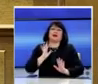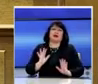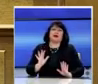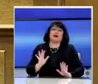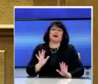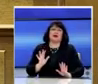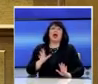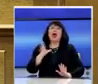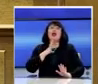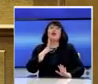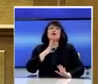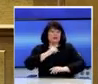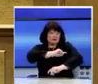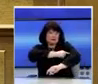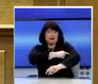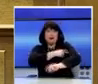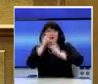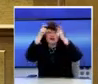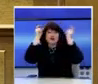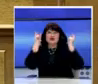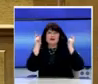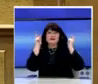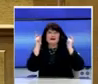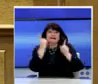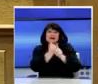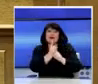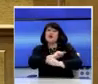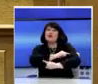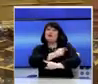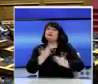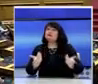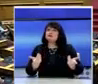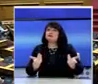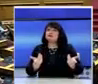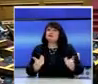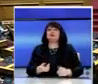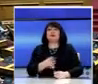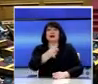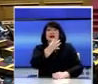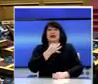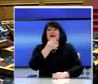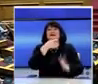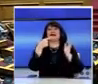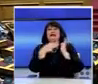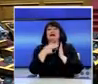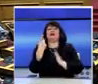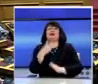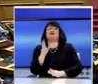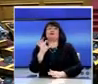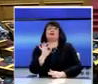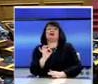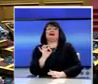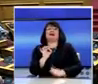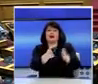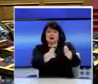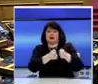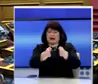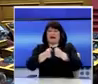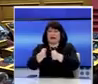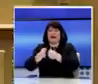άνθρωποι που θα τις τελεχώσουν αυτές τις μονάδες. Μας μιλάτε διαρκώς για έναν αριθμό 1.250